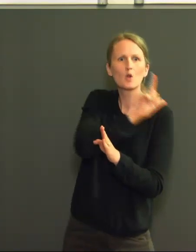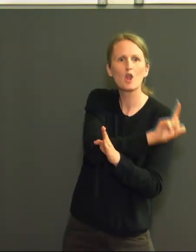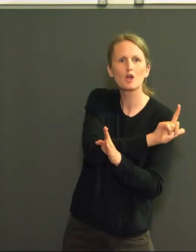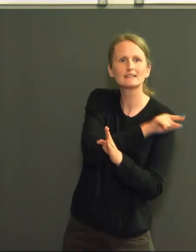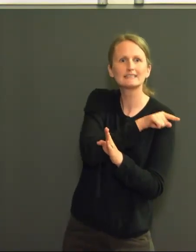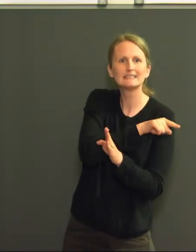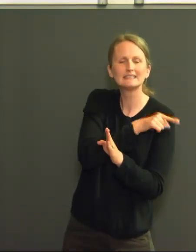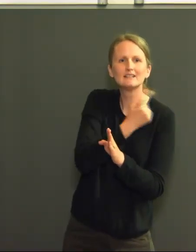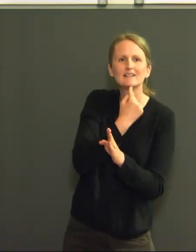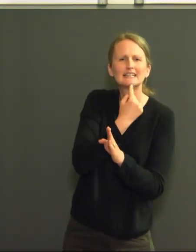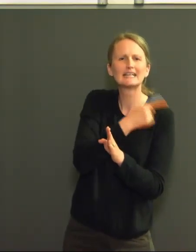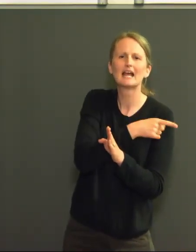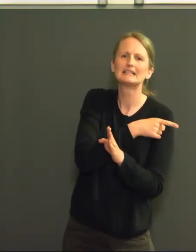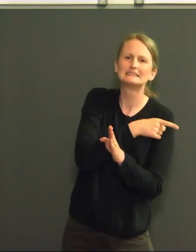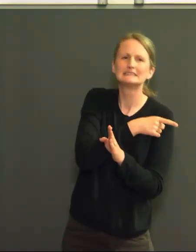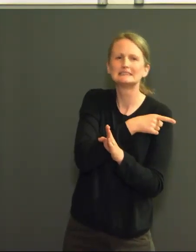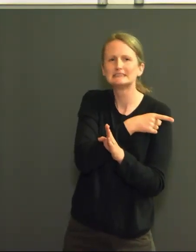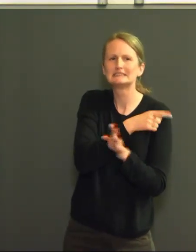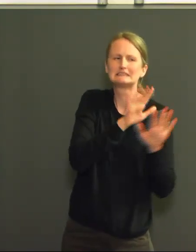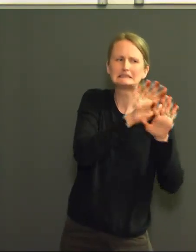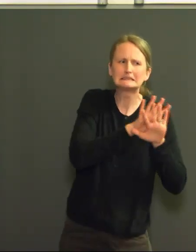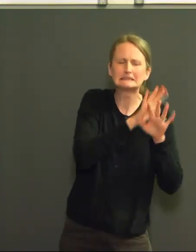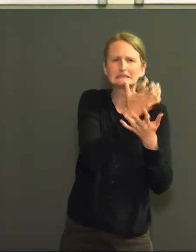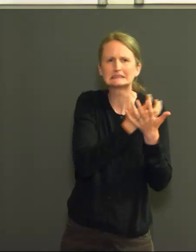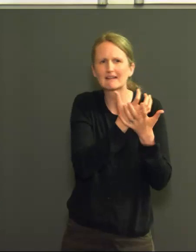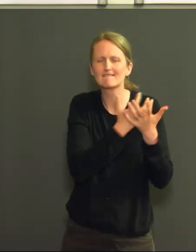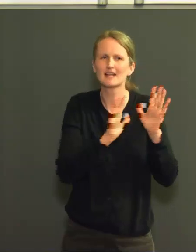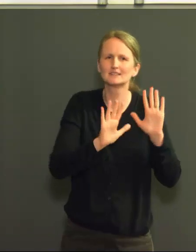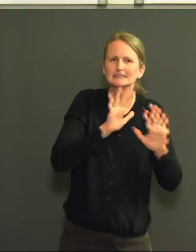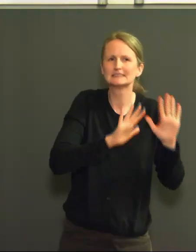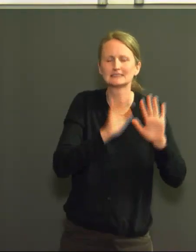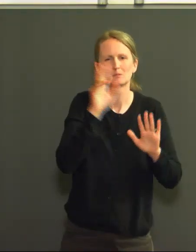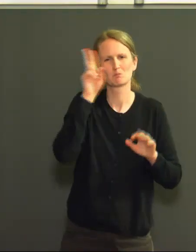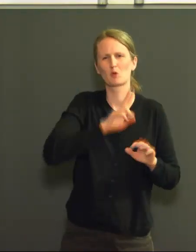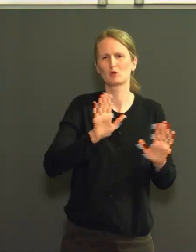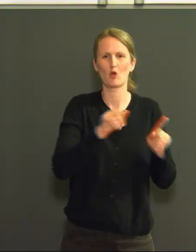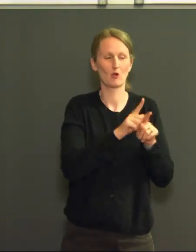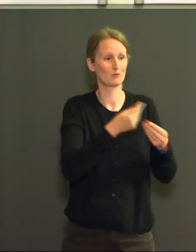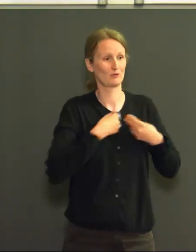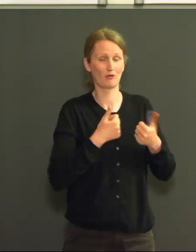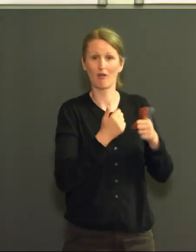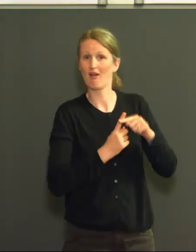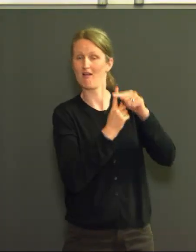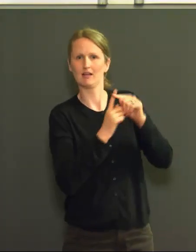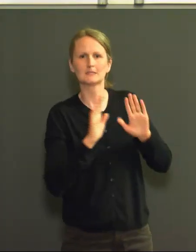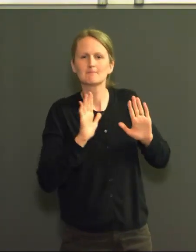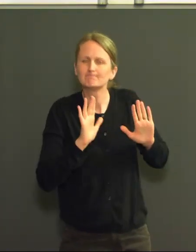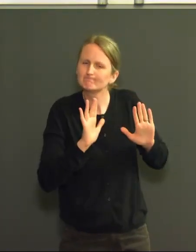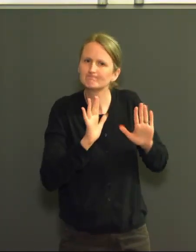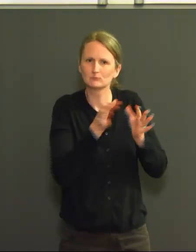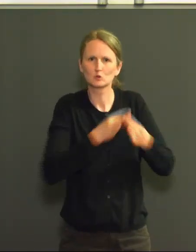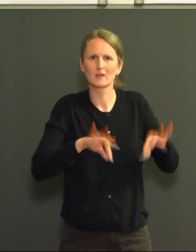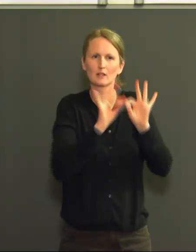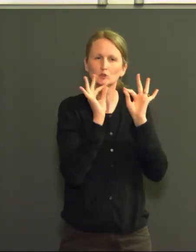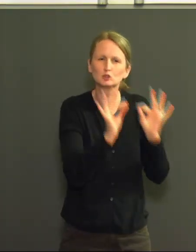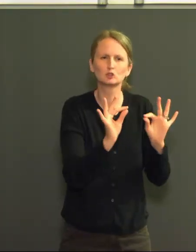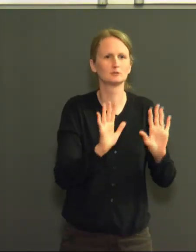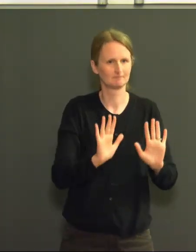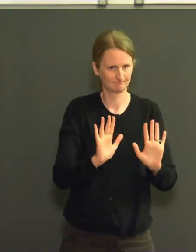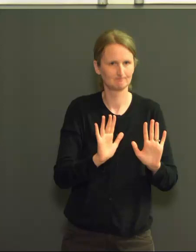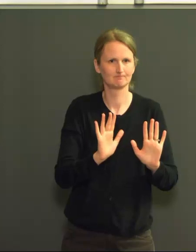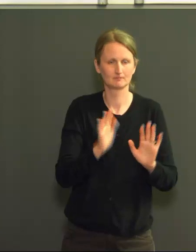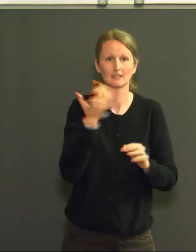ceci améliore transitoirement, anormalement le chiffre, mais même si on supprime les lundis de manière à comparer des